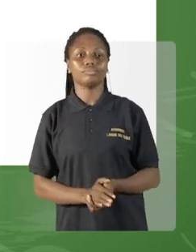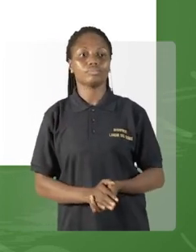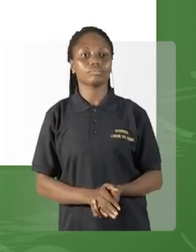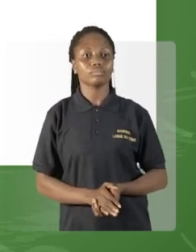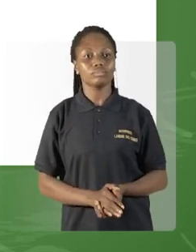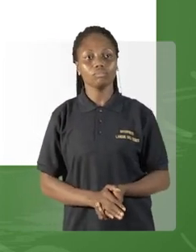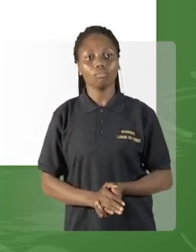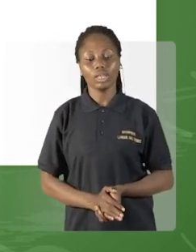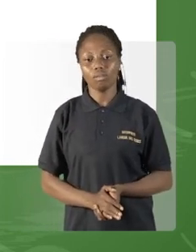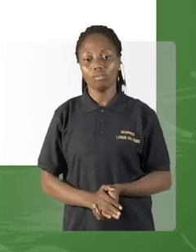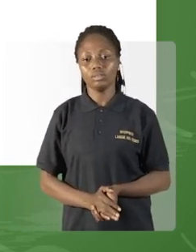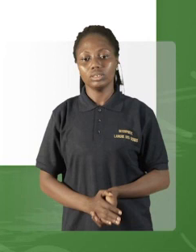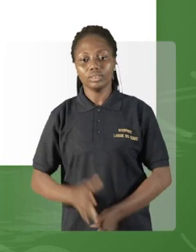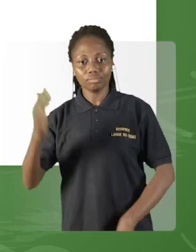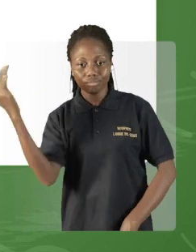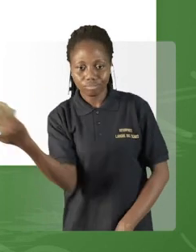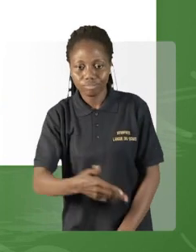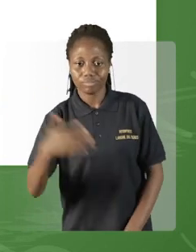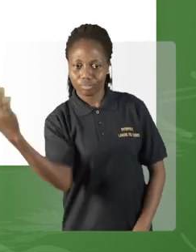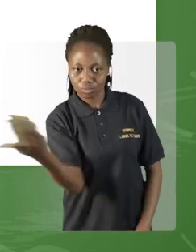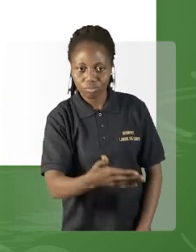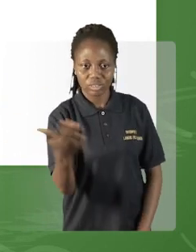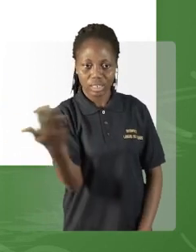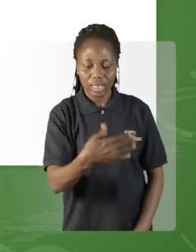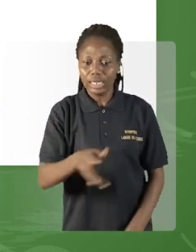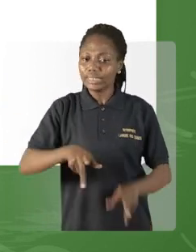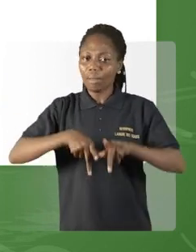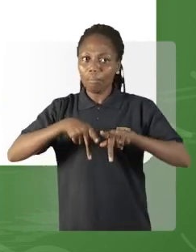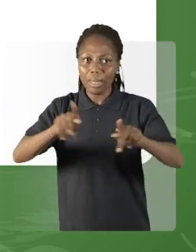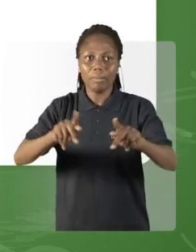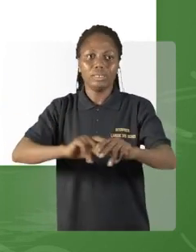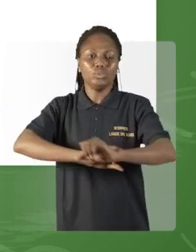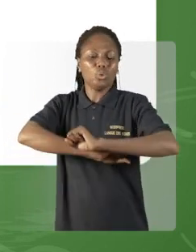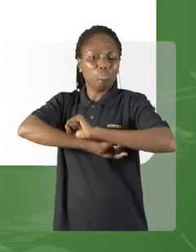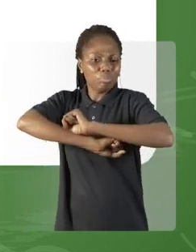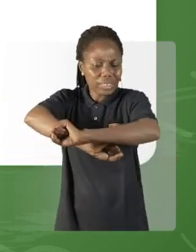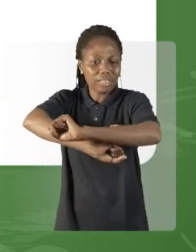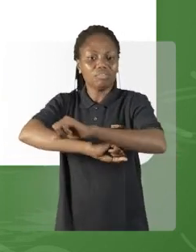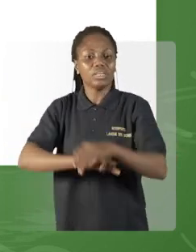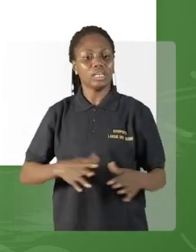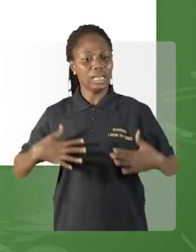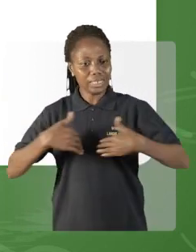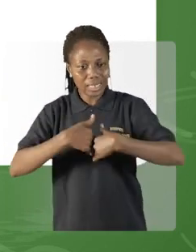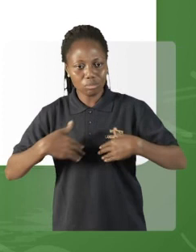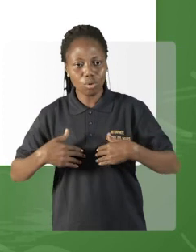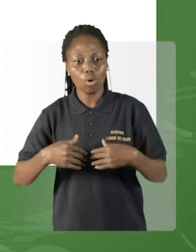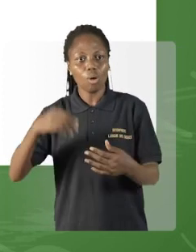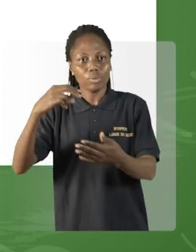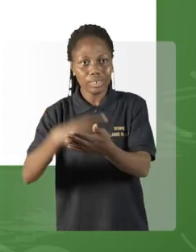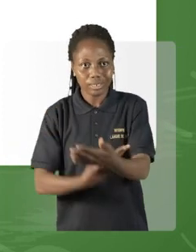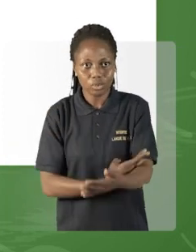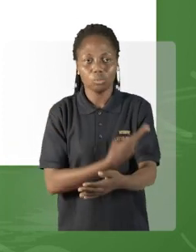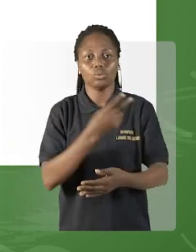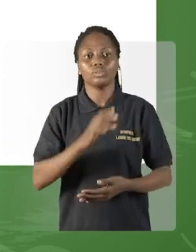Le défrichage à la machette permet de préserver la faune et la flore de la